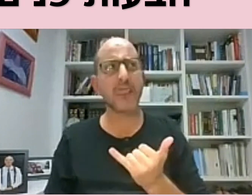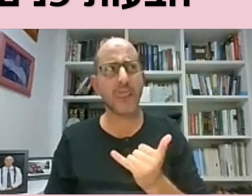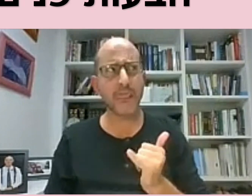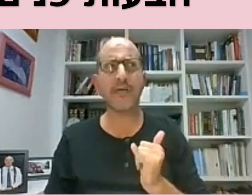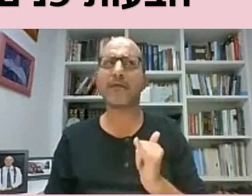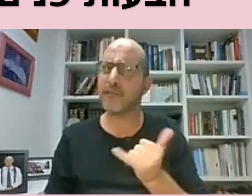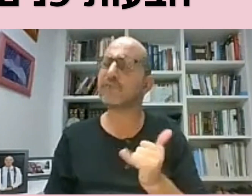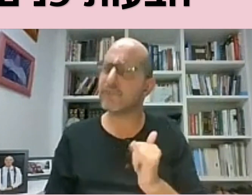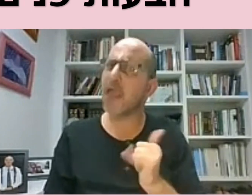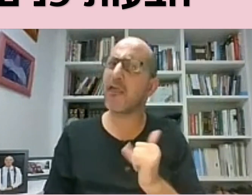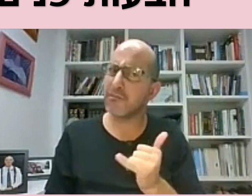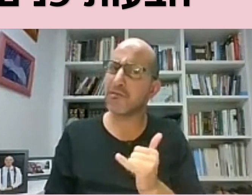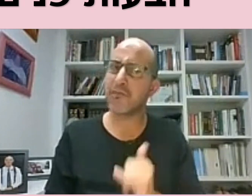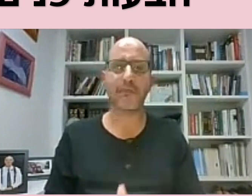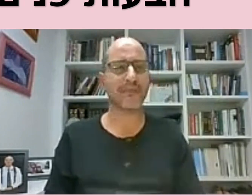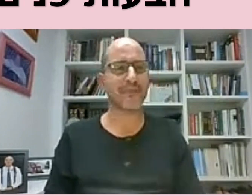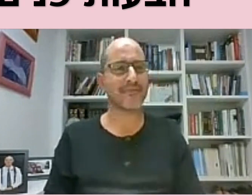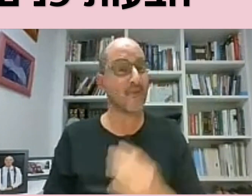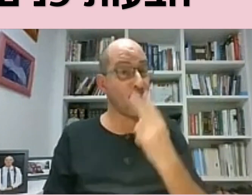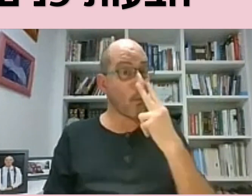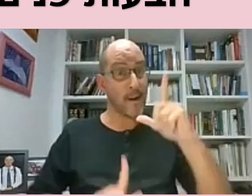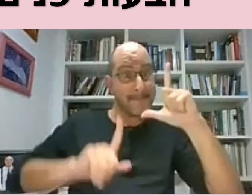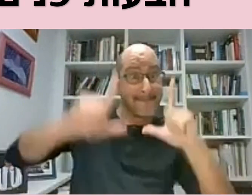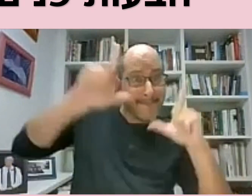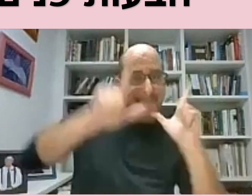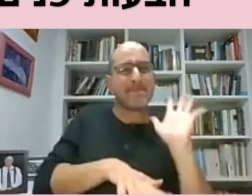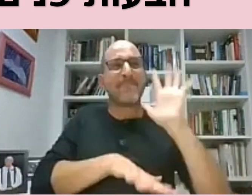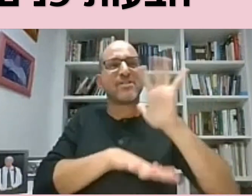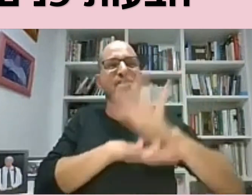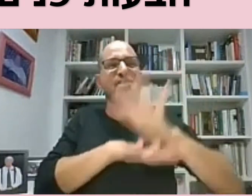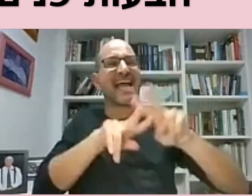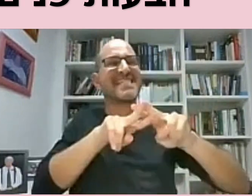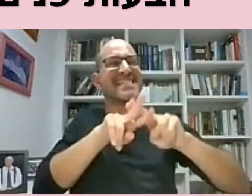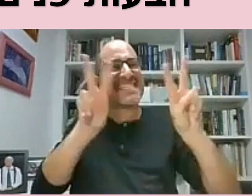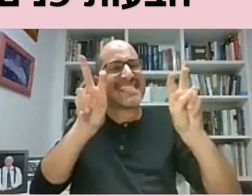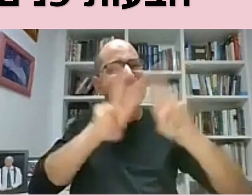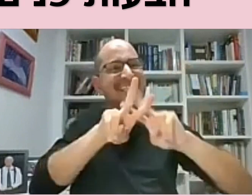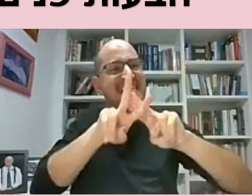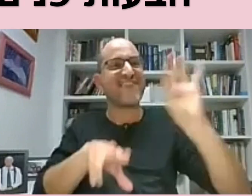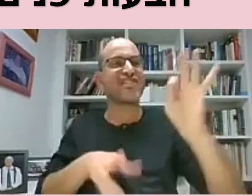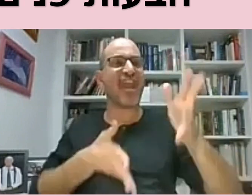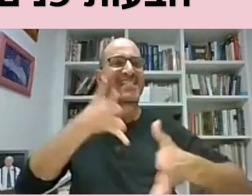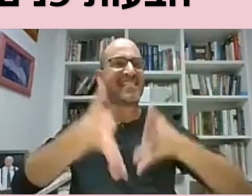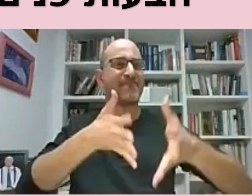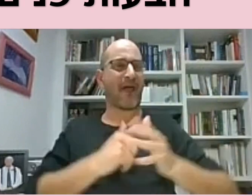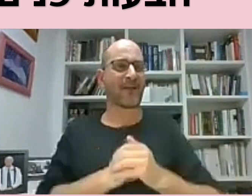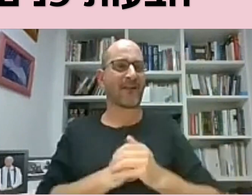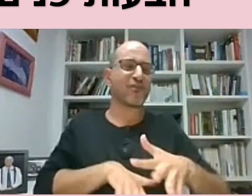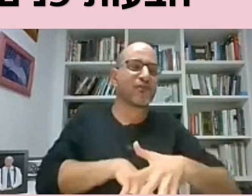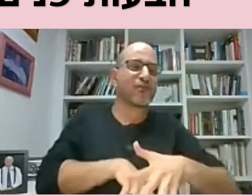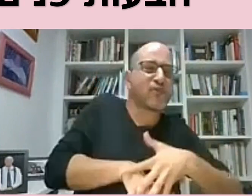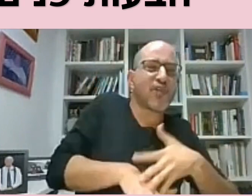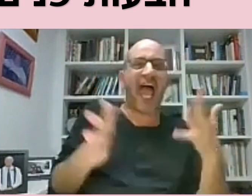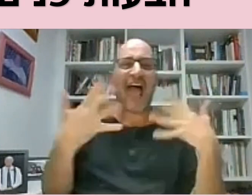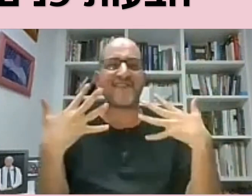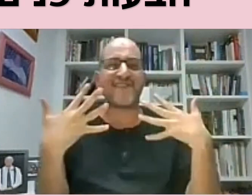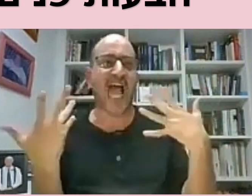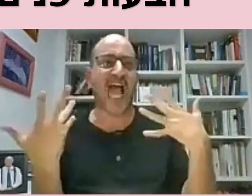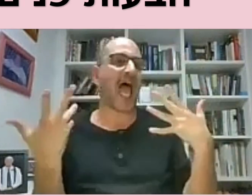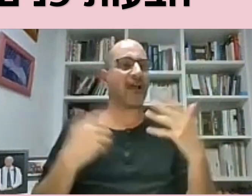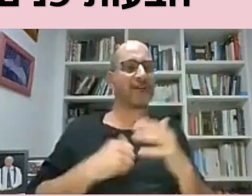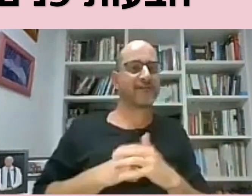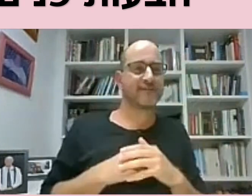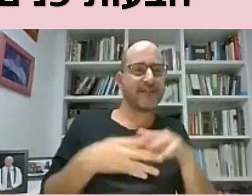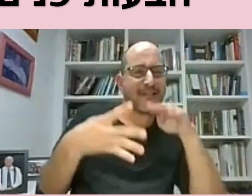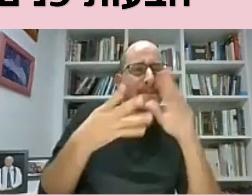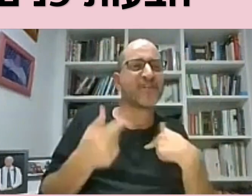כן. כן, כן, כן. אתם רואים? הבעות פנים משפיעות בעצם על הצבע של הסימן גם, על התחושה,